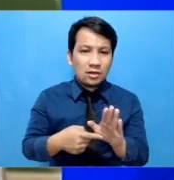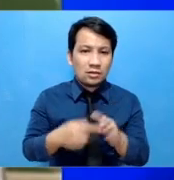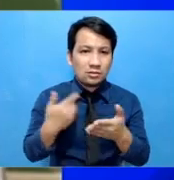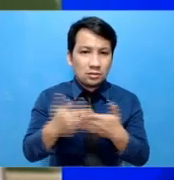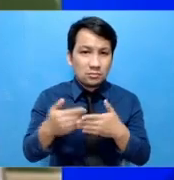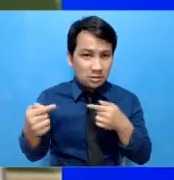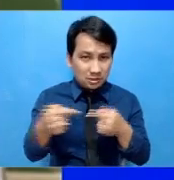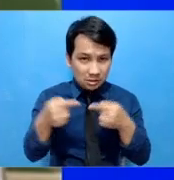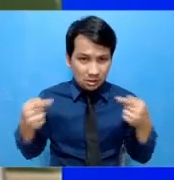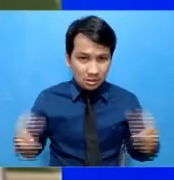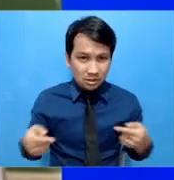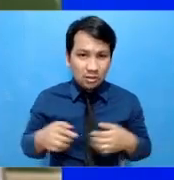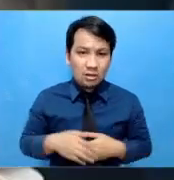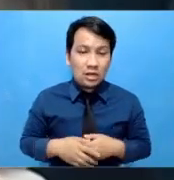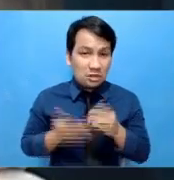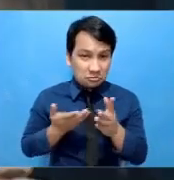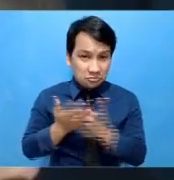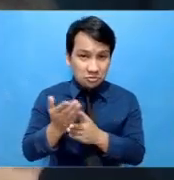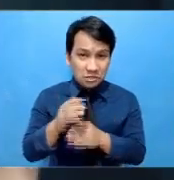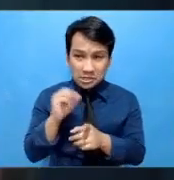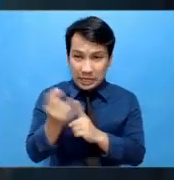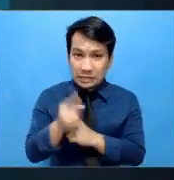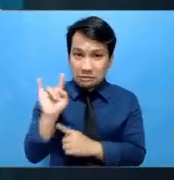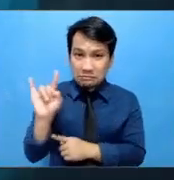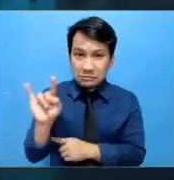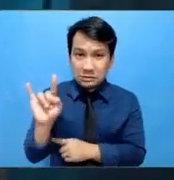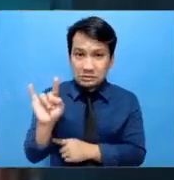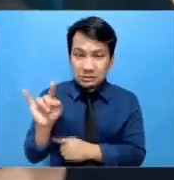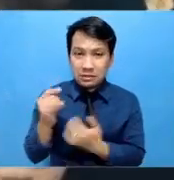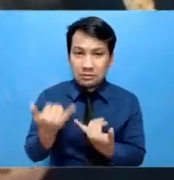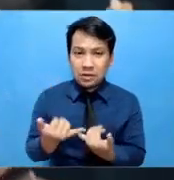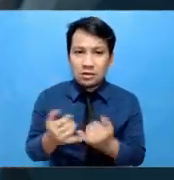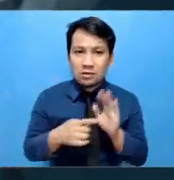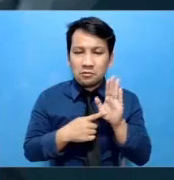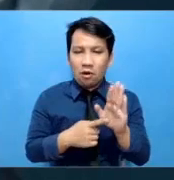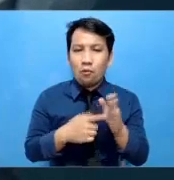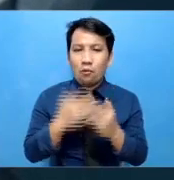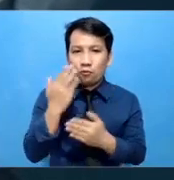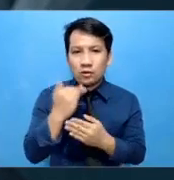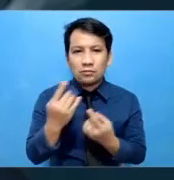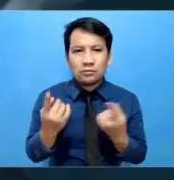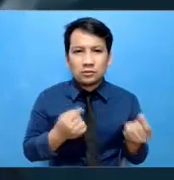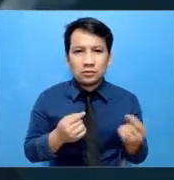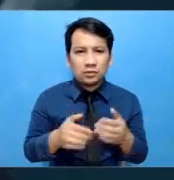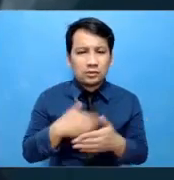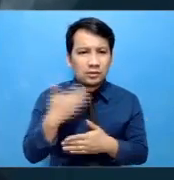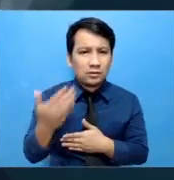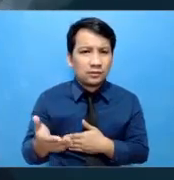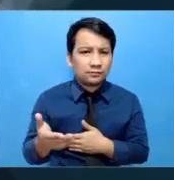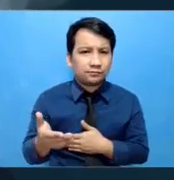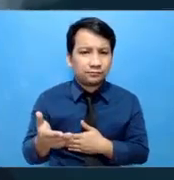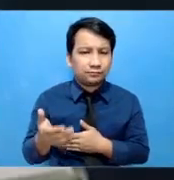ngayon, talagang social media. Mainam na yung ginawa ko kasi alam mo ba, kapag